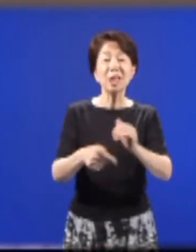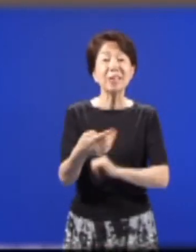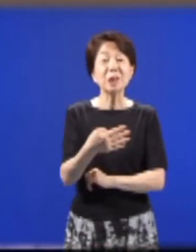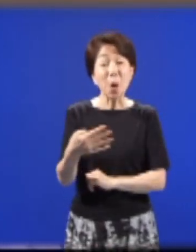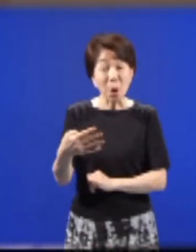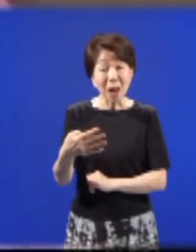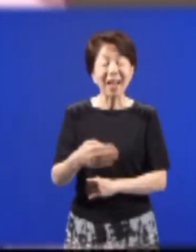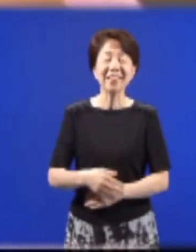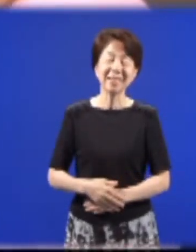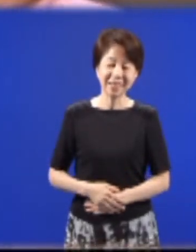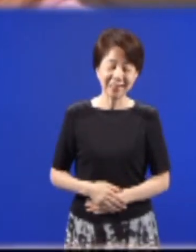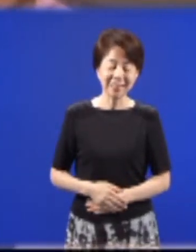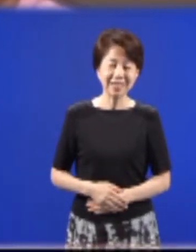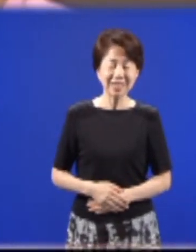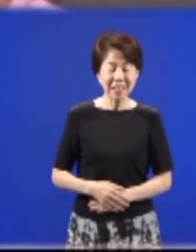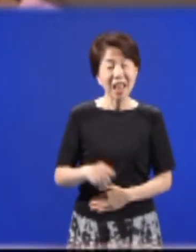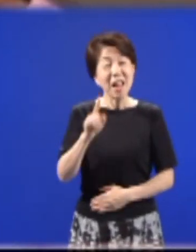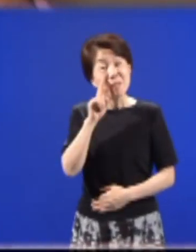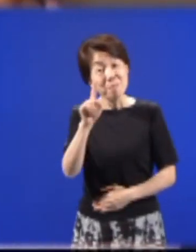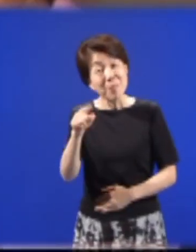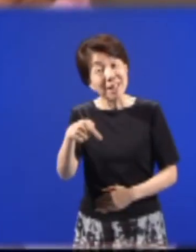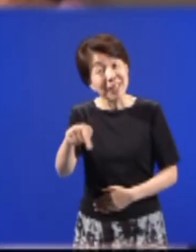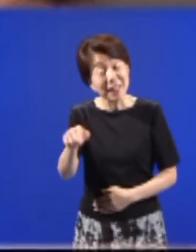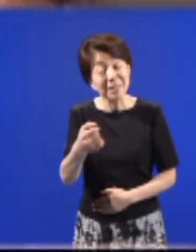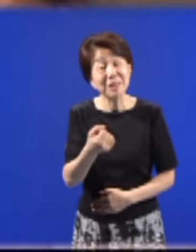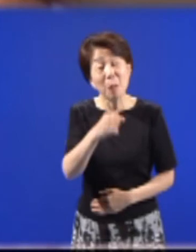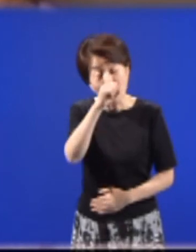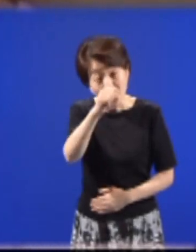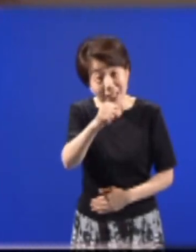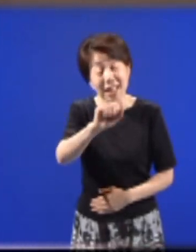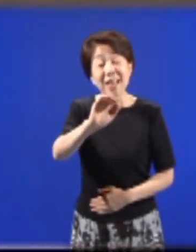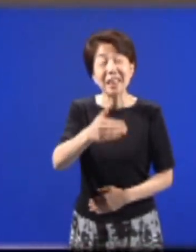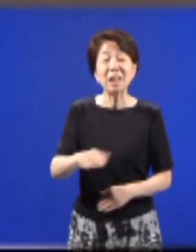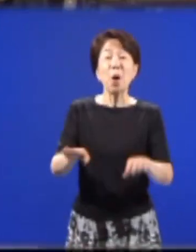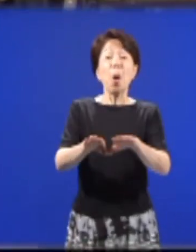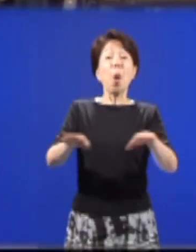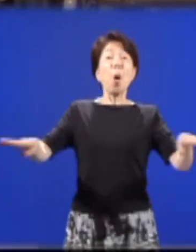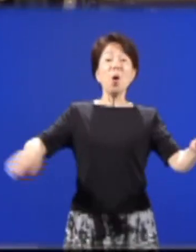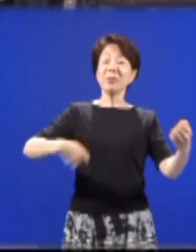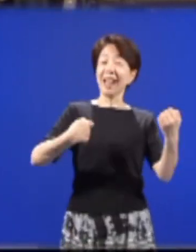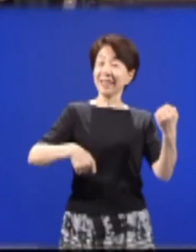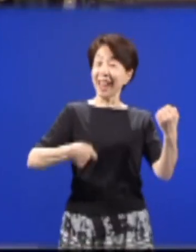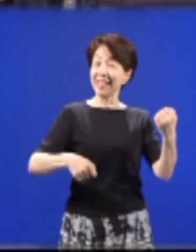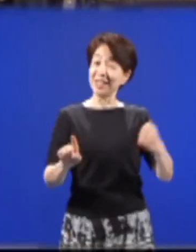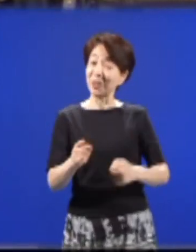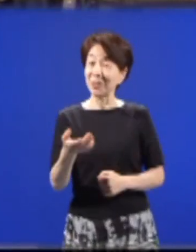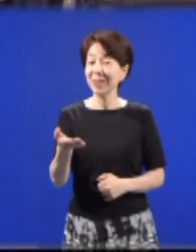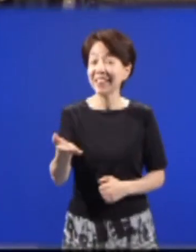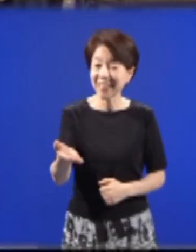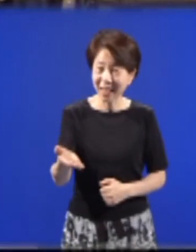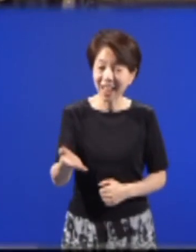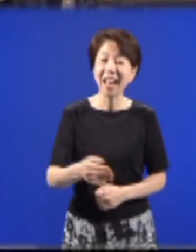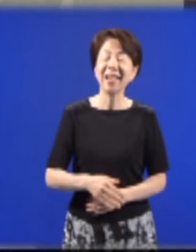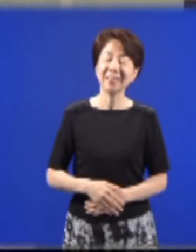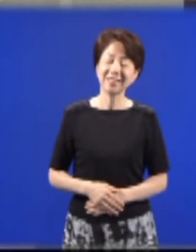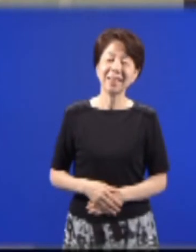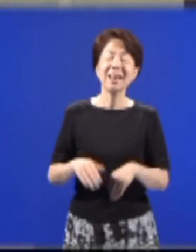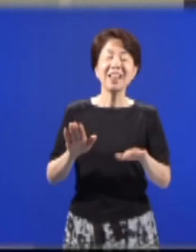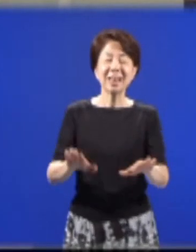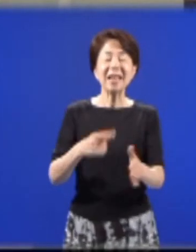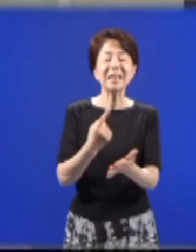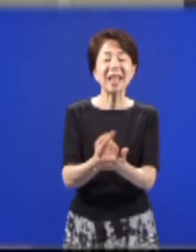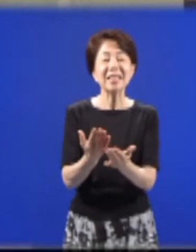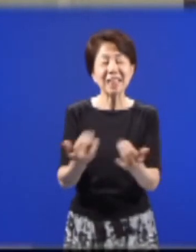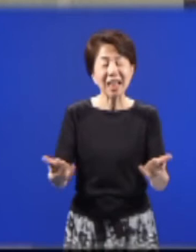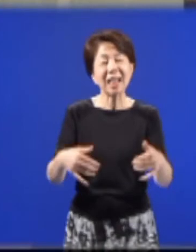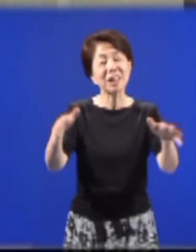市、見に行くのもいいけどあの大舞台で演奏しませんか？現在